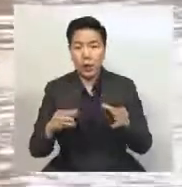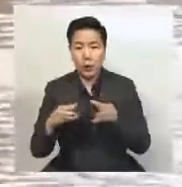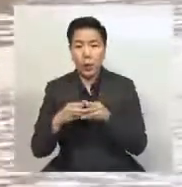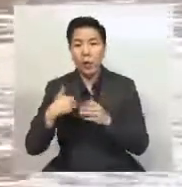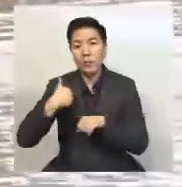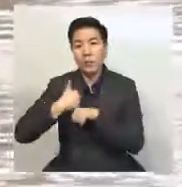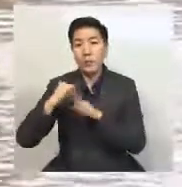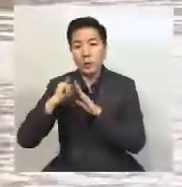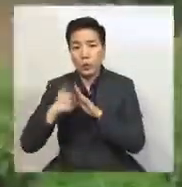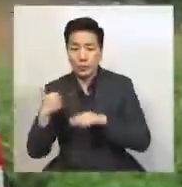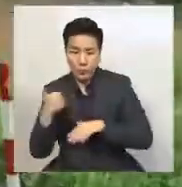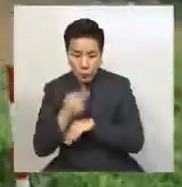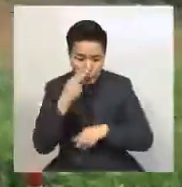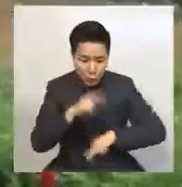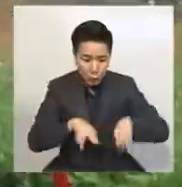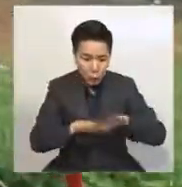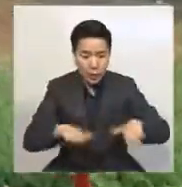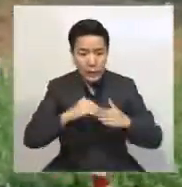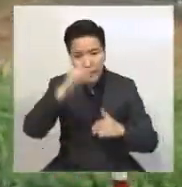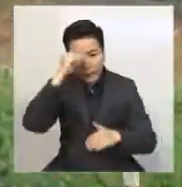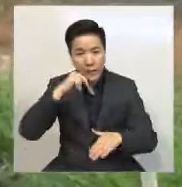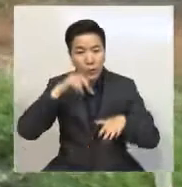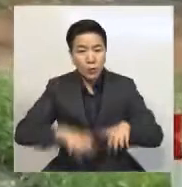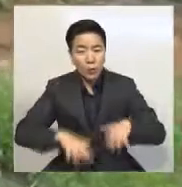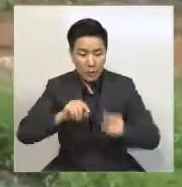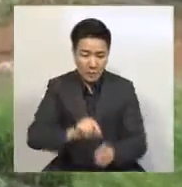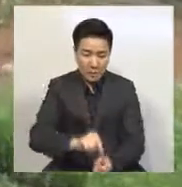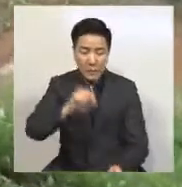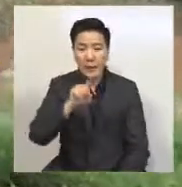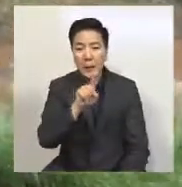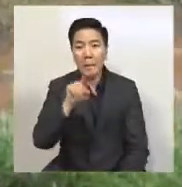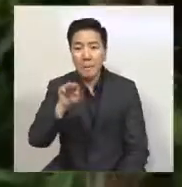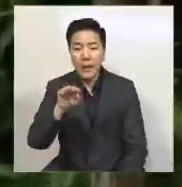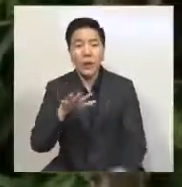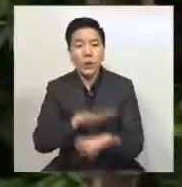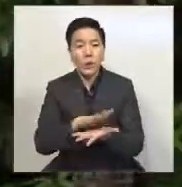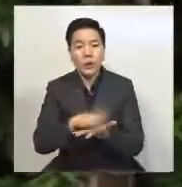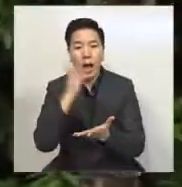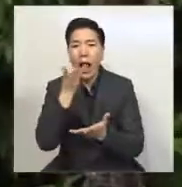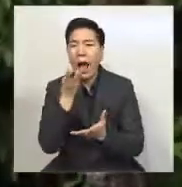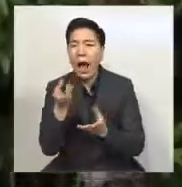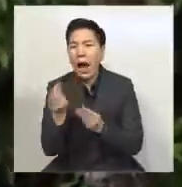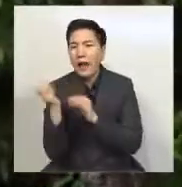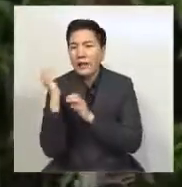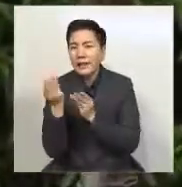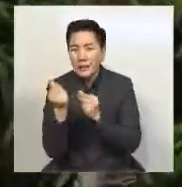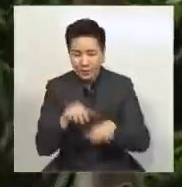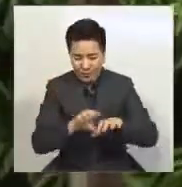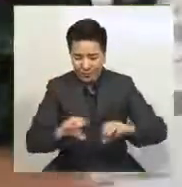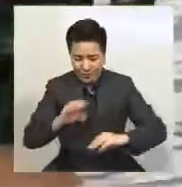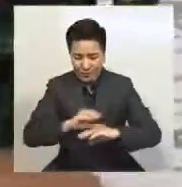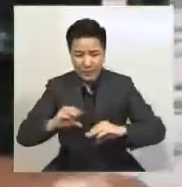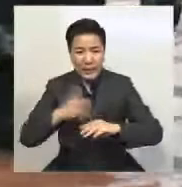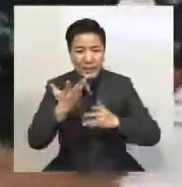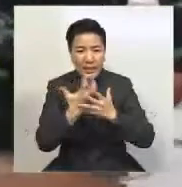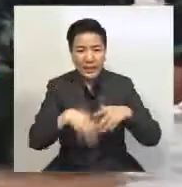ะได้ลงพื้นที่ตรวจสอบหลังจากมีน้ำท่วมสูงกว่า1เมตรโดยทางโรงเรียนได้นำกระสอบทรายมากั้นก่อนจะใช้เครื่อง